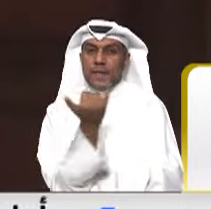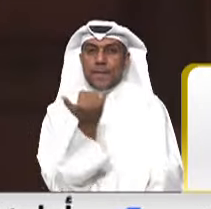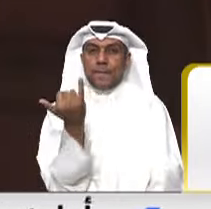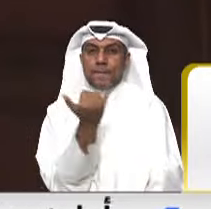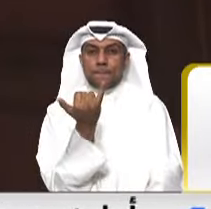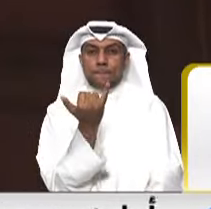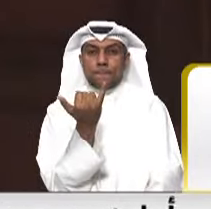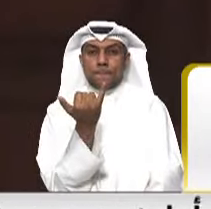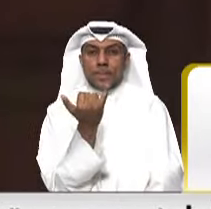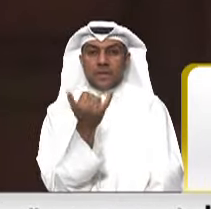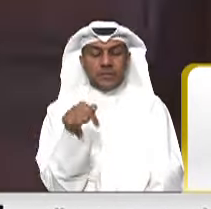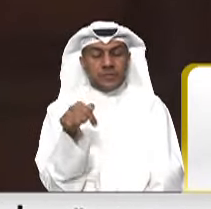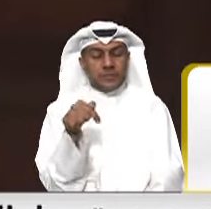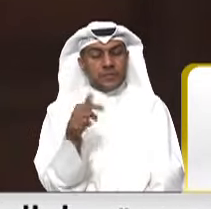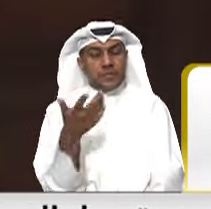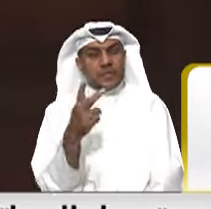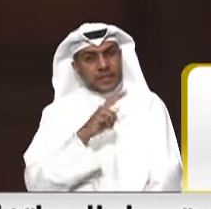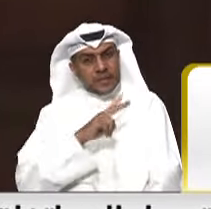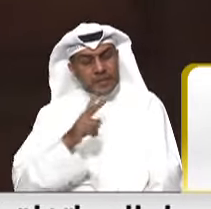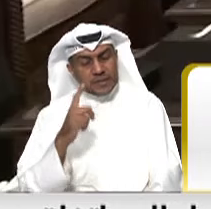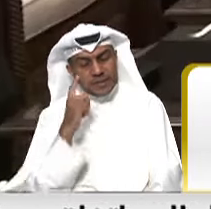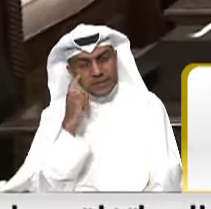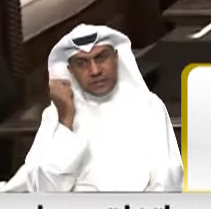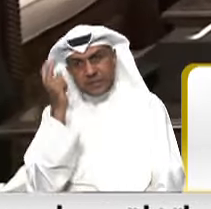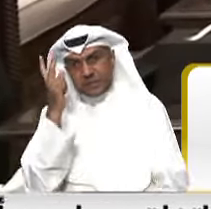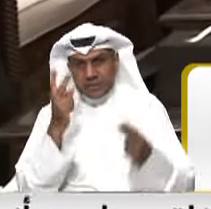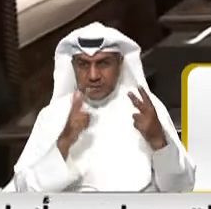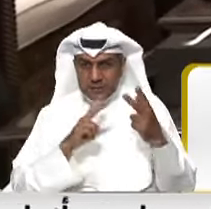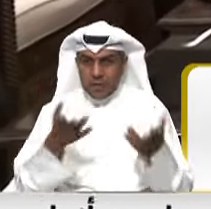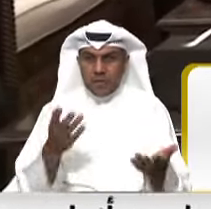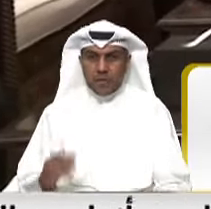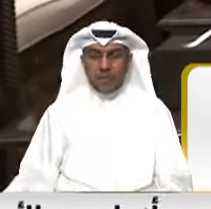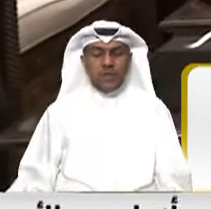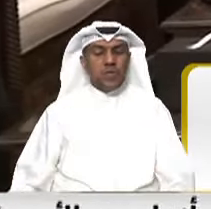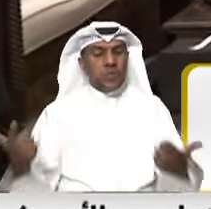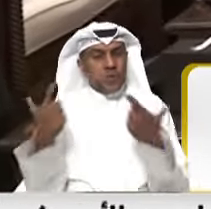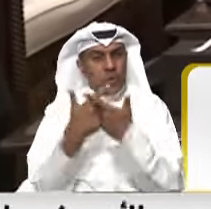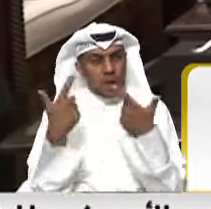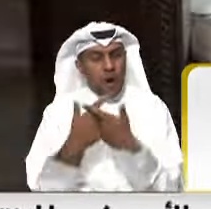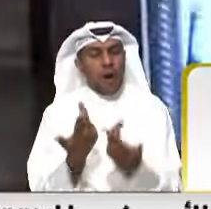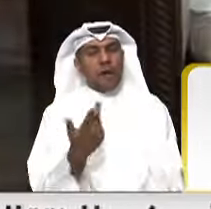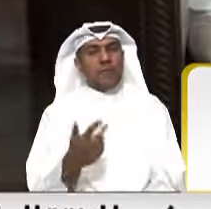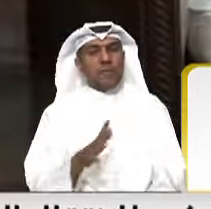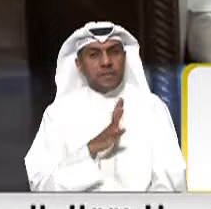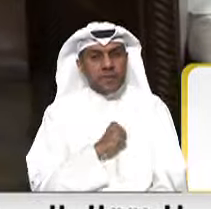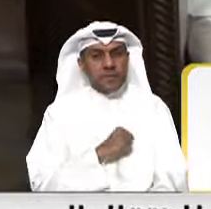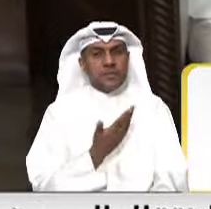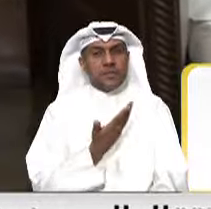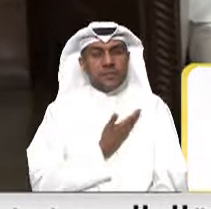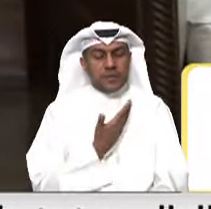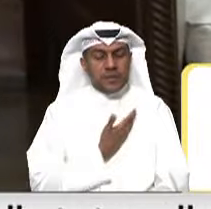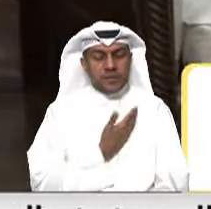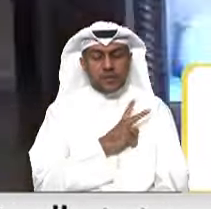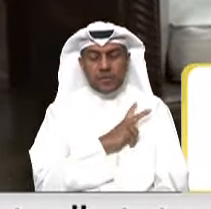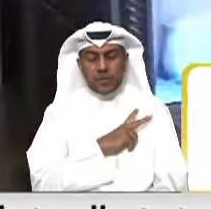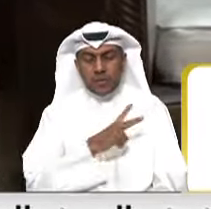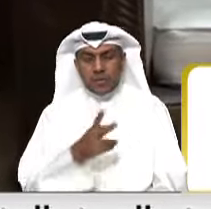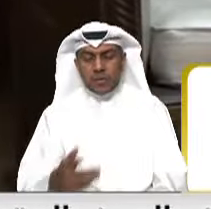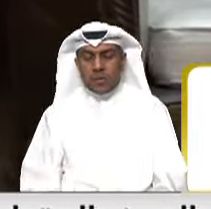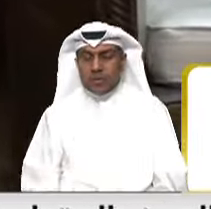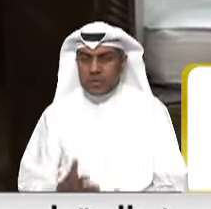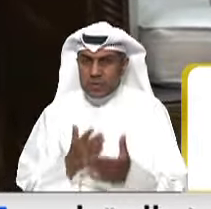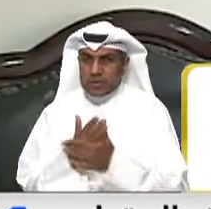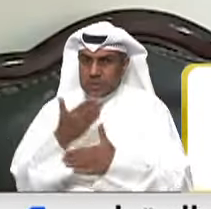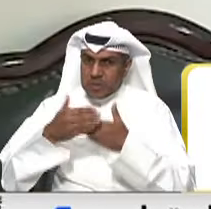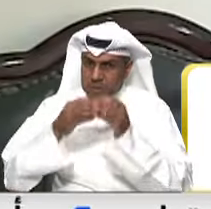المنطقه تطورات غير مسبوقه خاصه للعدوان الاسرائيلي على غزه والجهود المبذوله لوقف هذا